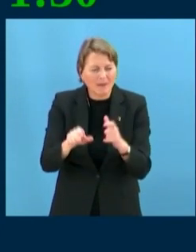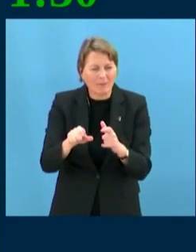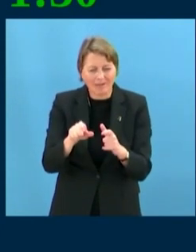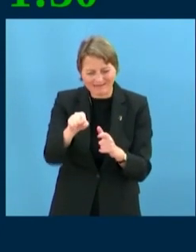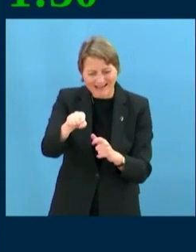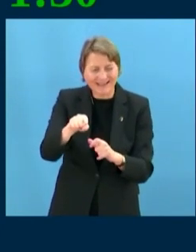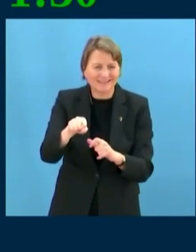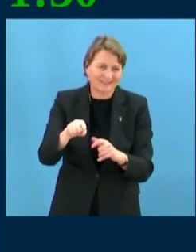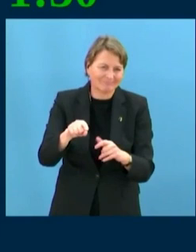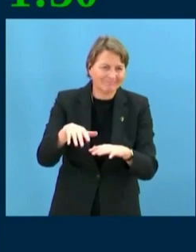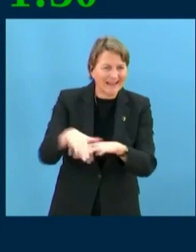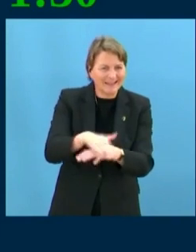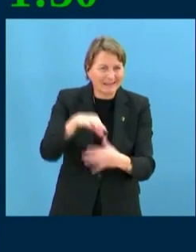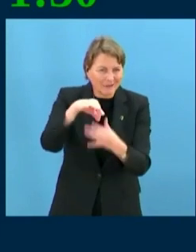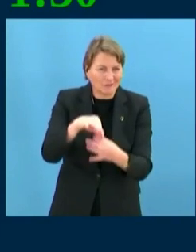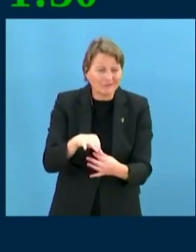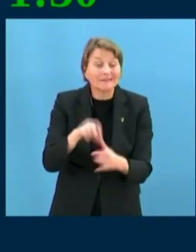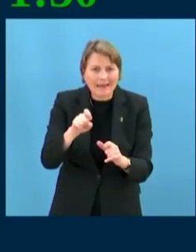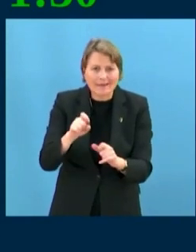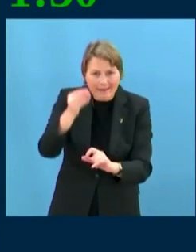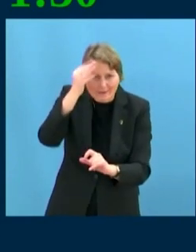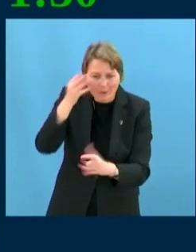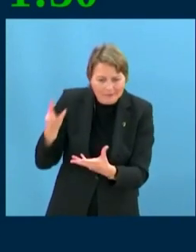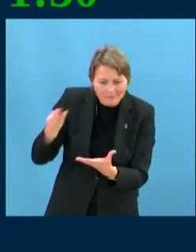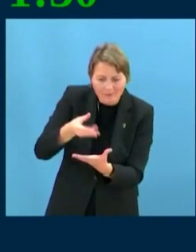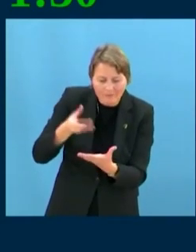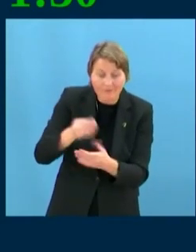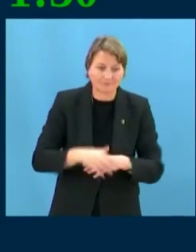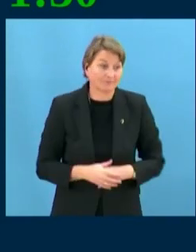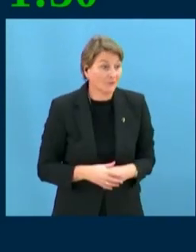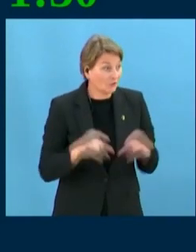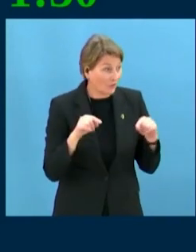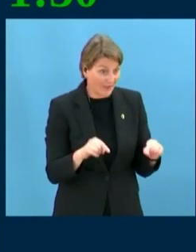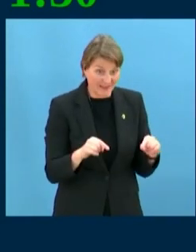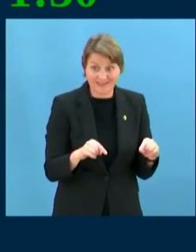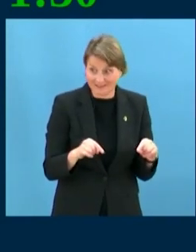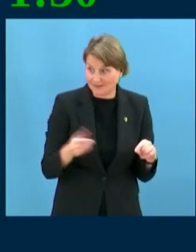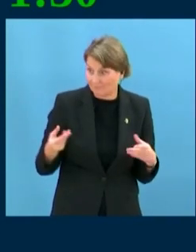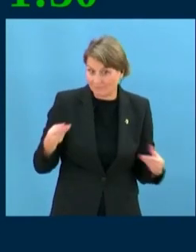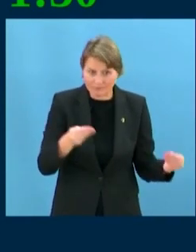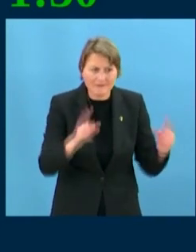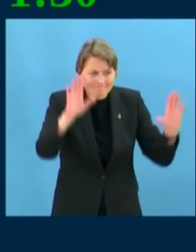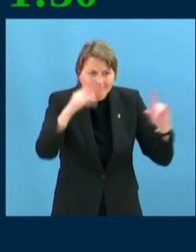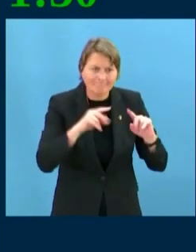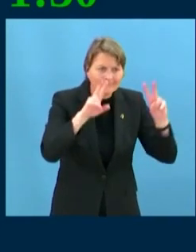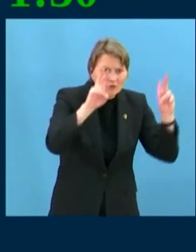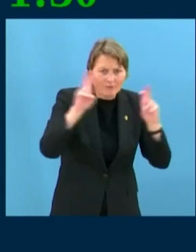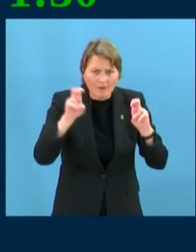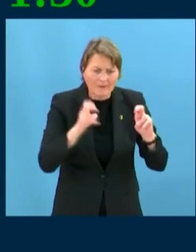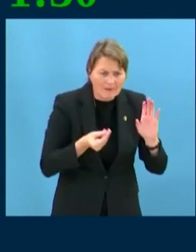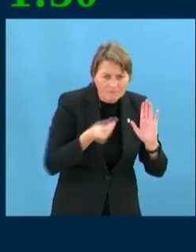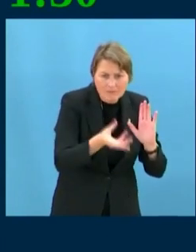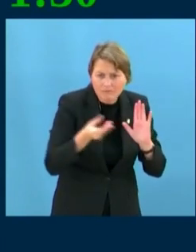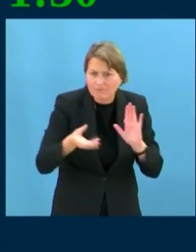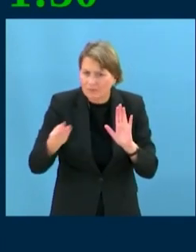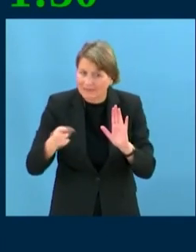halkların hakları özel reportajı ile yaptıkları interaktif diyaloglarda yapıcı önerilerini paylaşarak